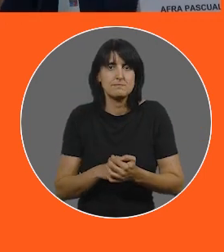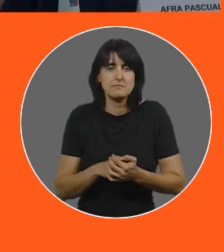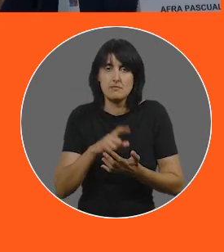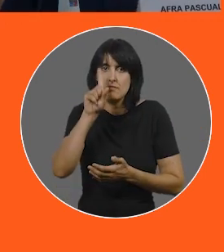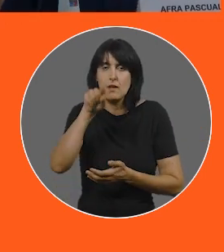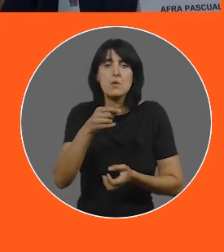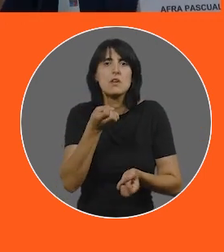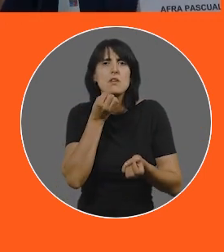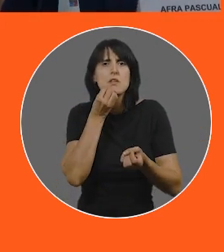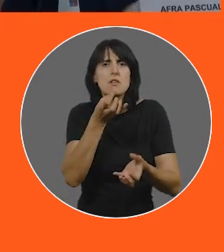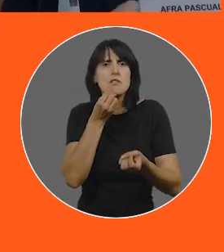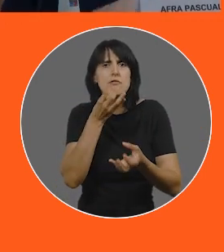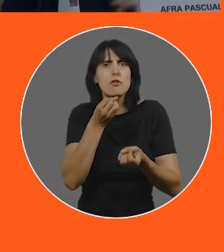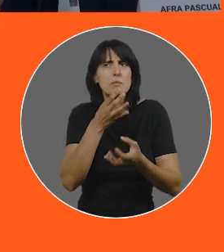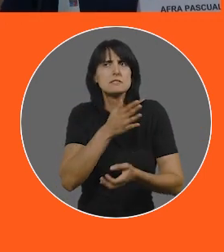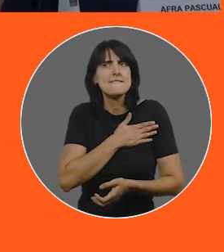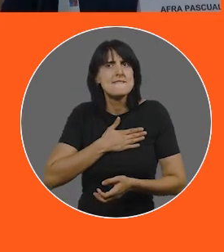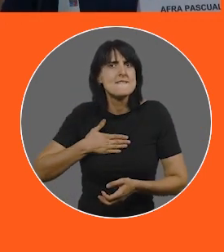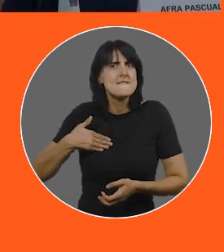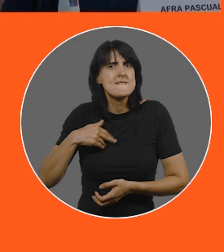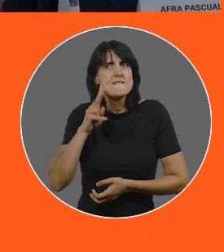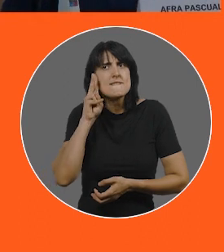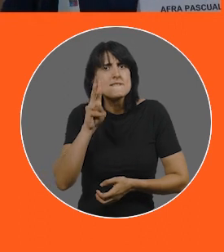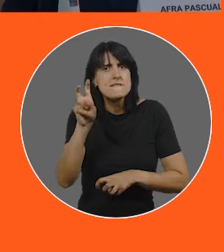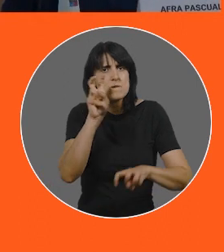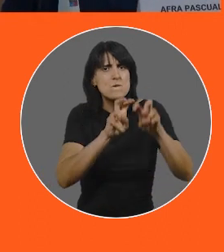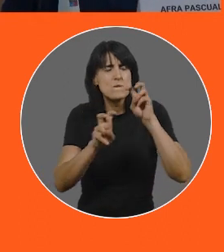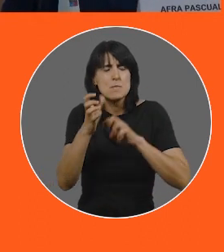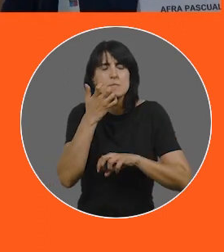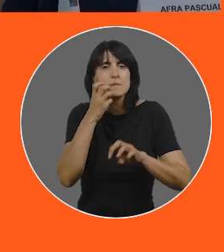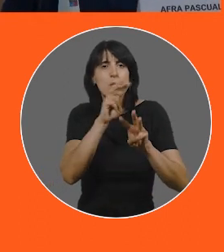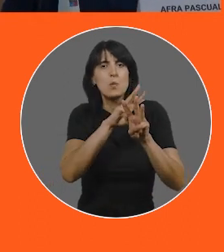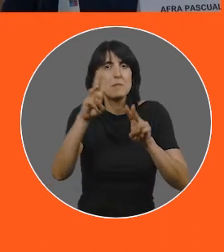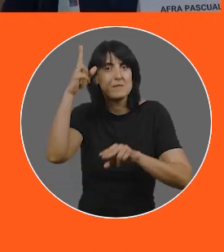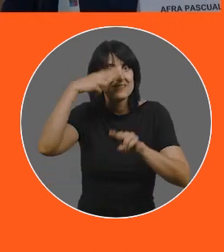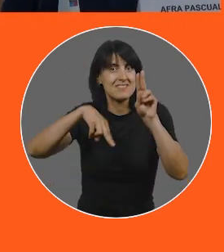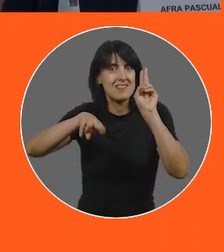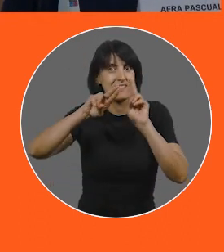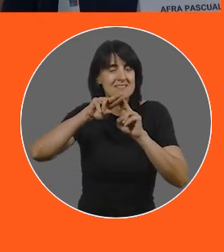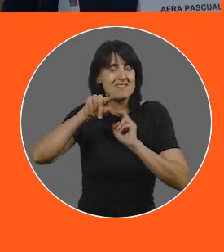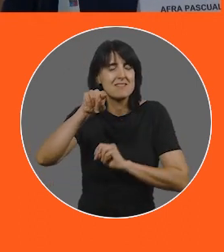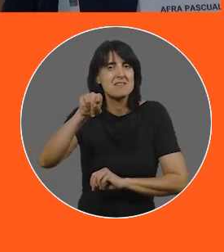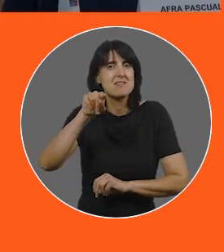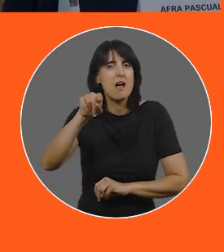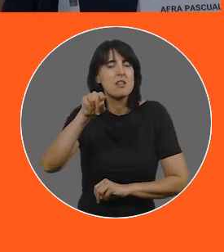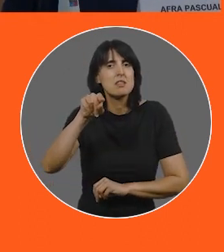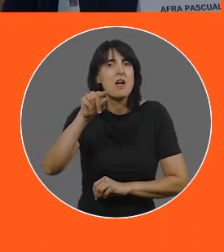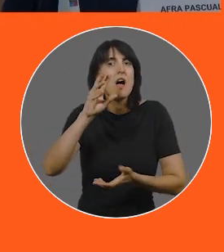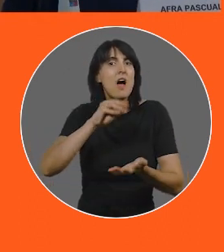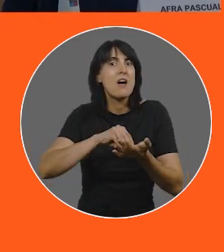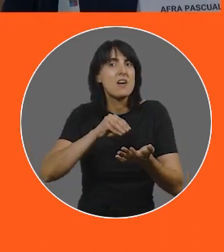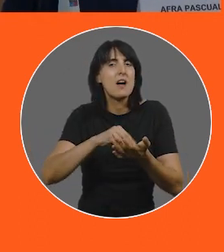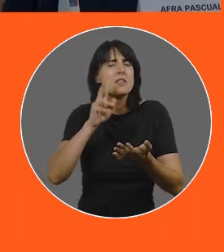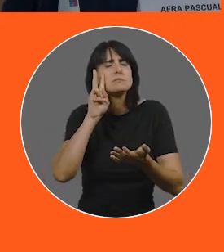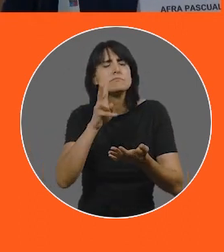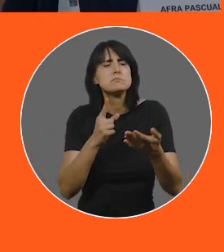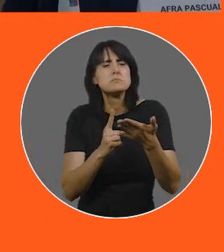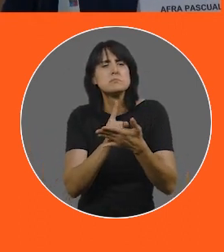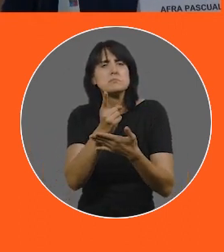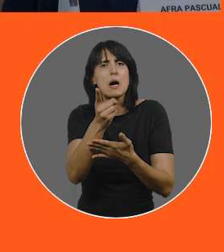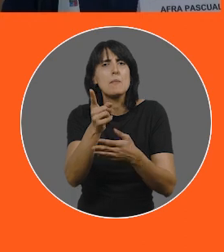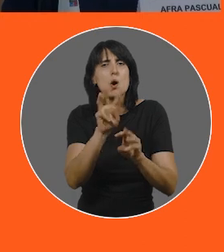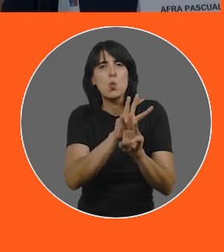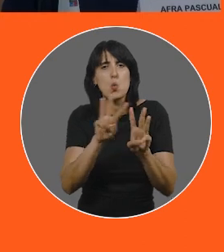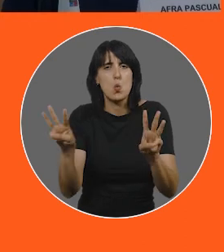Quan vull buscar informació en una web molt gran, com per exemple a la web de la Generalitat, a vegades accedeixo al mapa